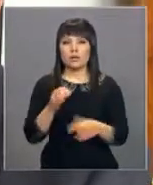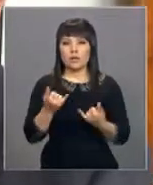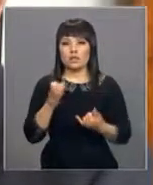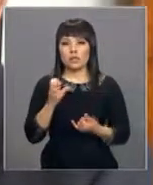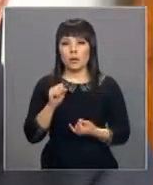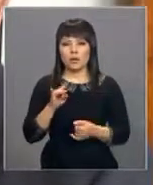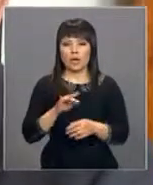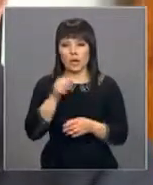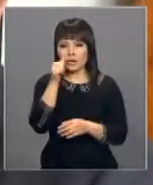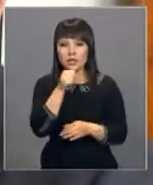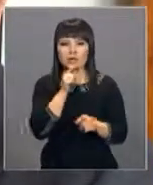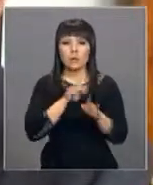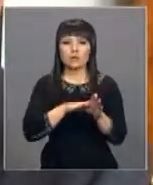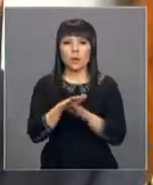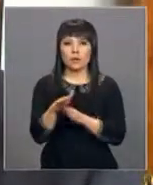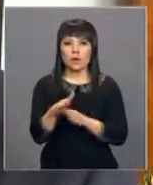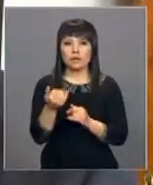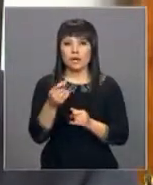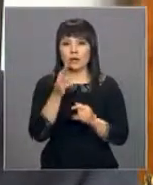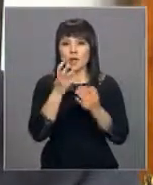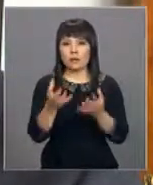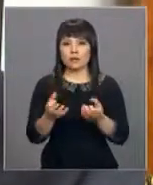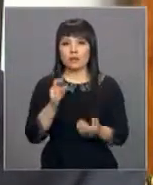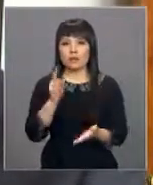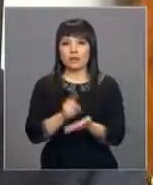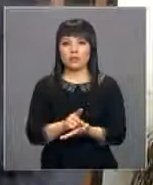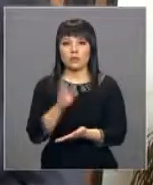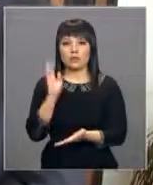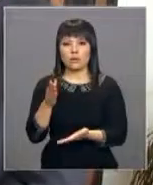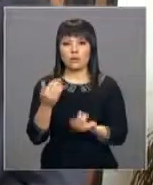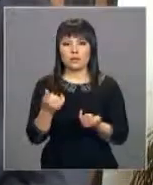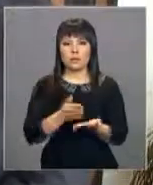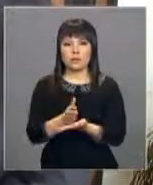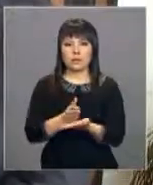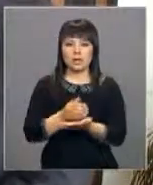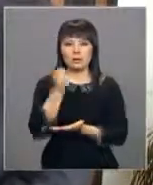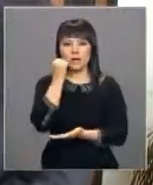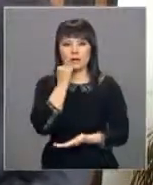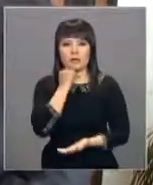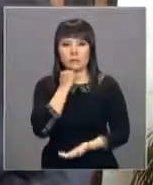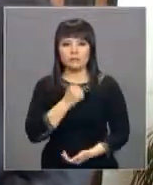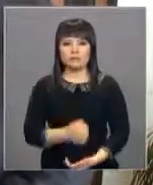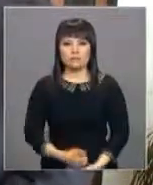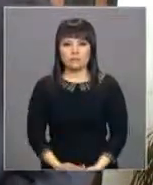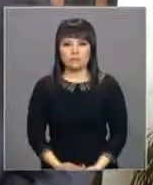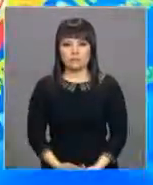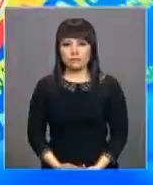ол толығымен алып болады соғыс ардагерлері, тыл ардагерлері.